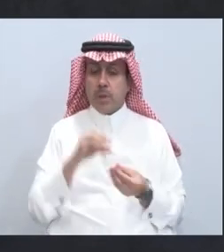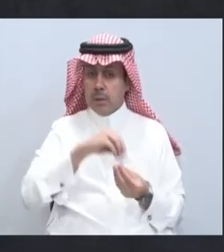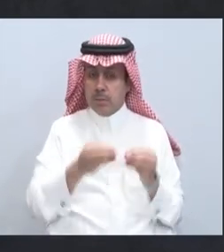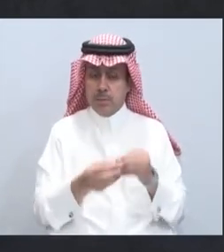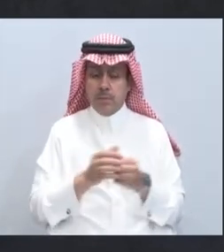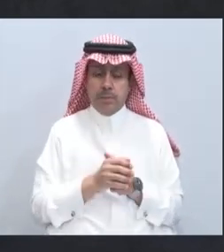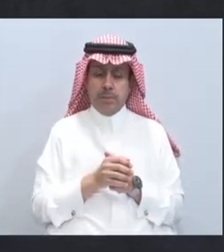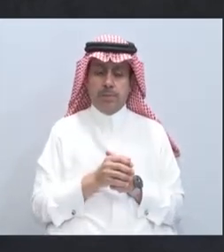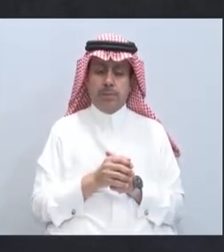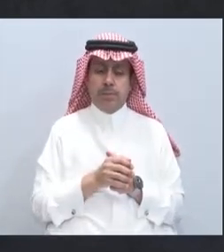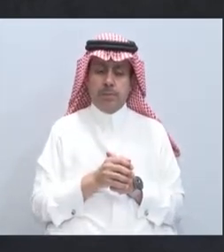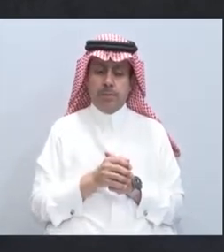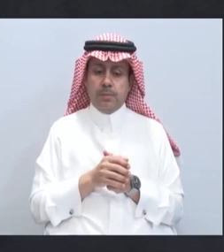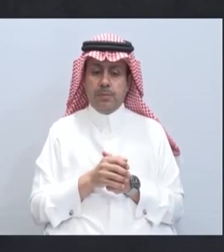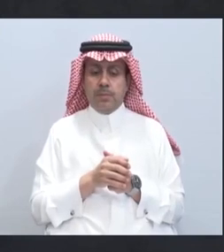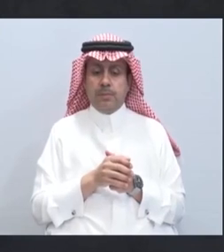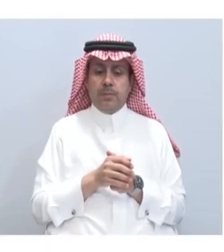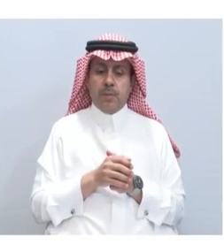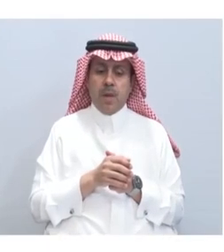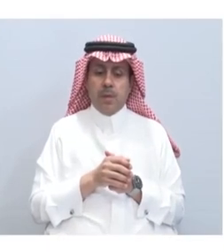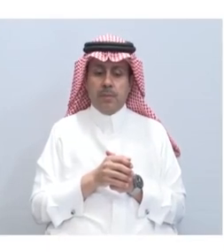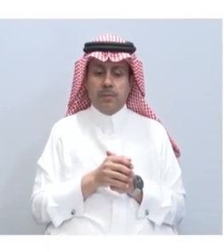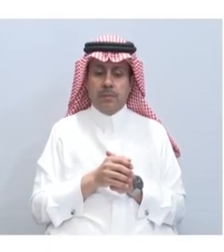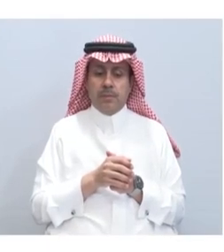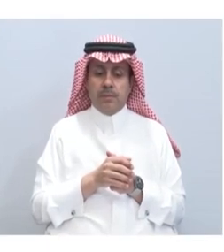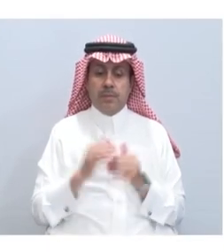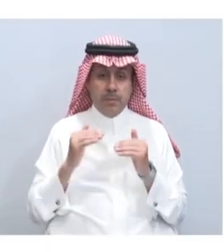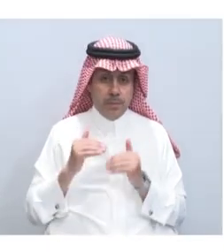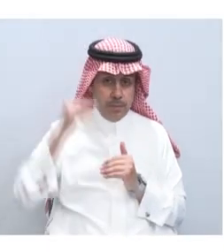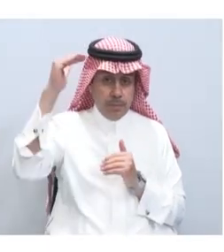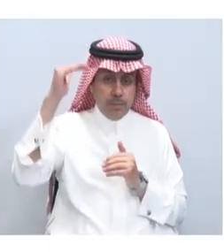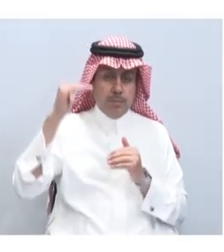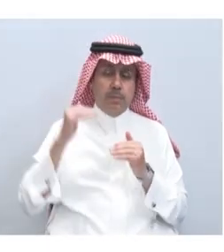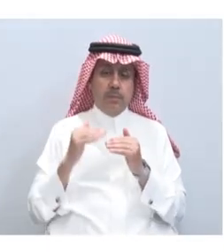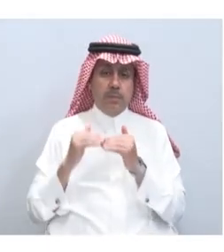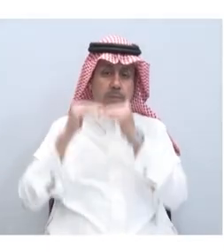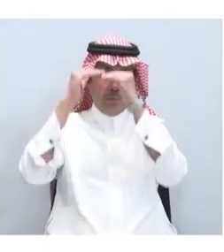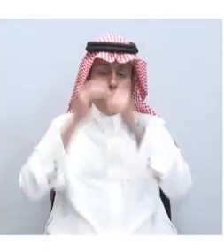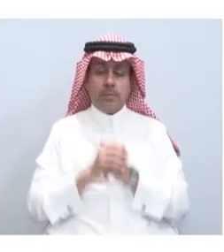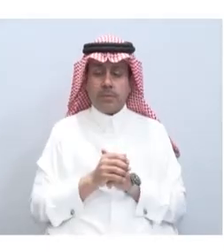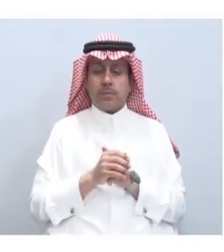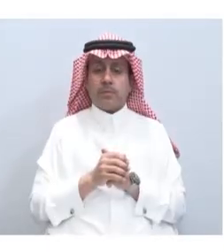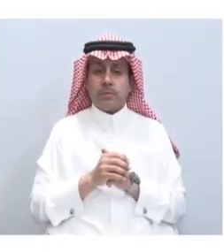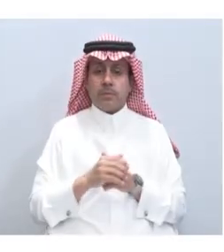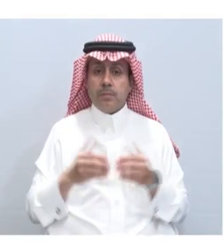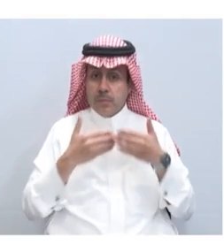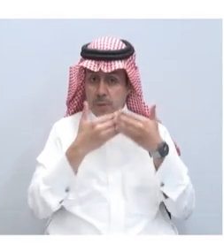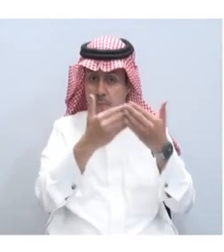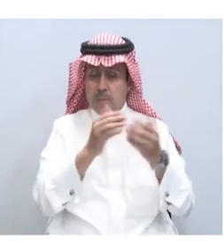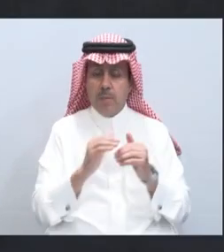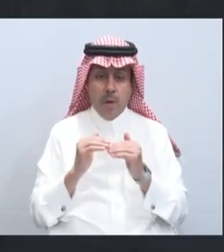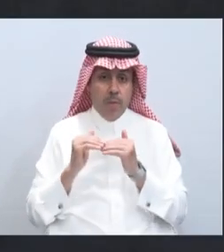هذه الاجهزه ايضا الارتقاء بمستوى الخدمات المتوفره فهي تسعى ان المكتبات